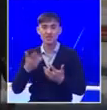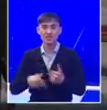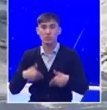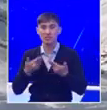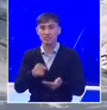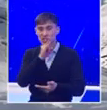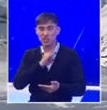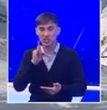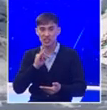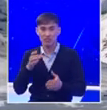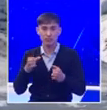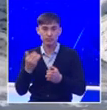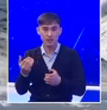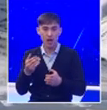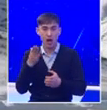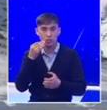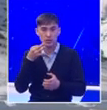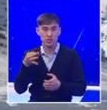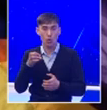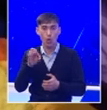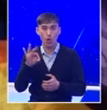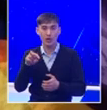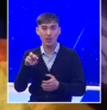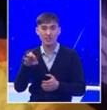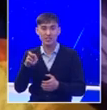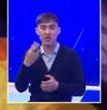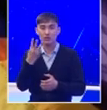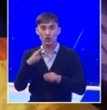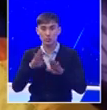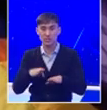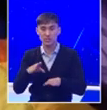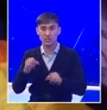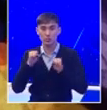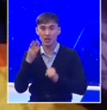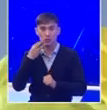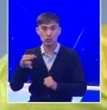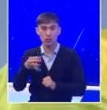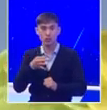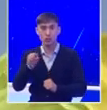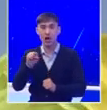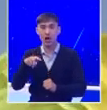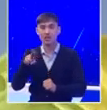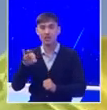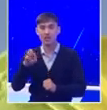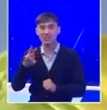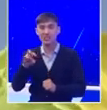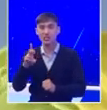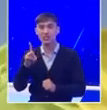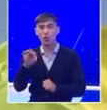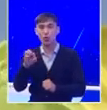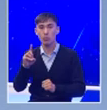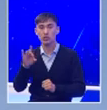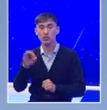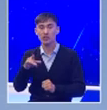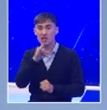прекрасного пола отличилась алматинка ольга левченко в тройке призёров также спортсменки алматинской области адель niyozova из-за время чего